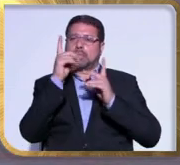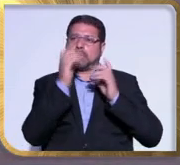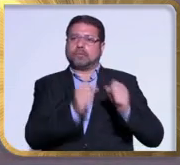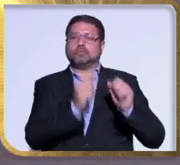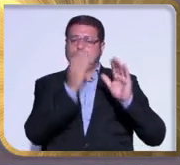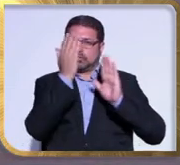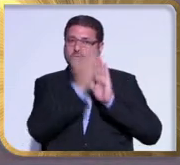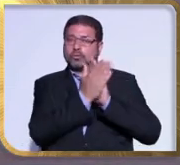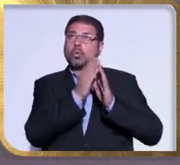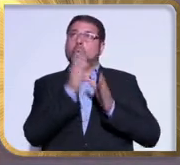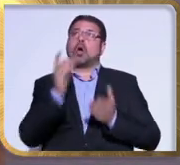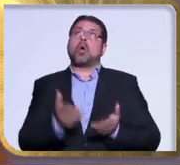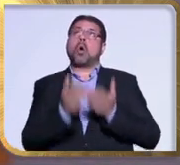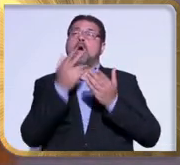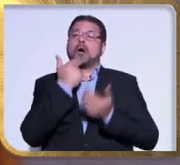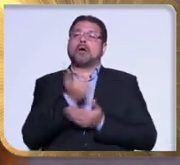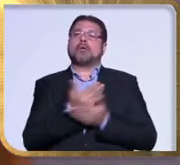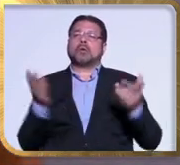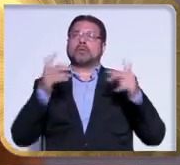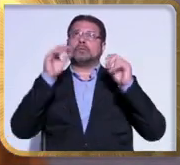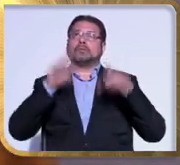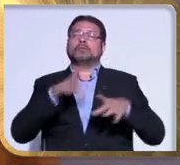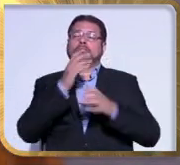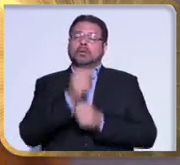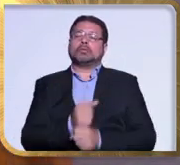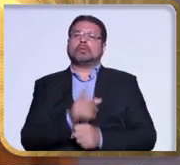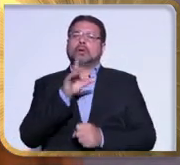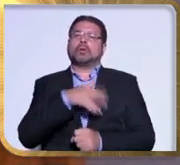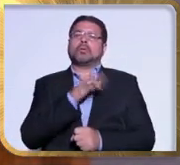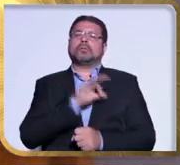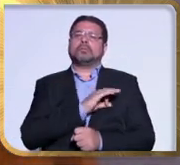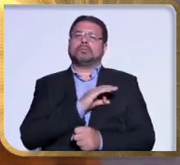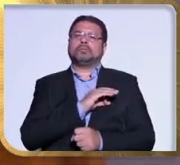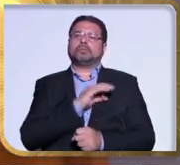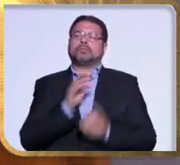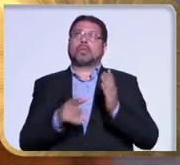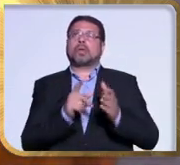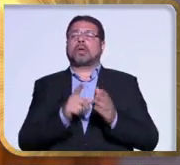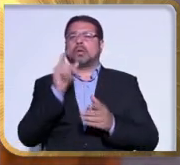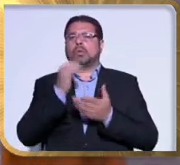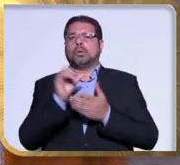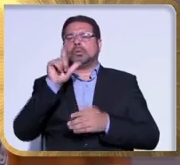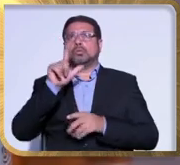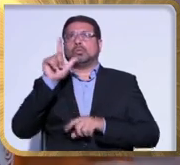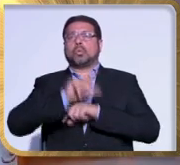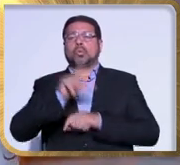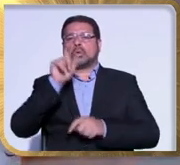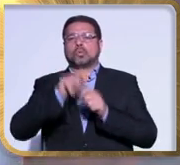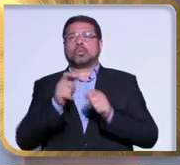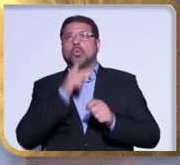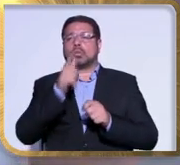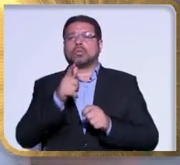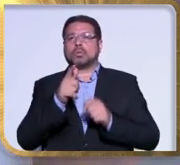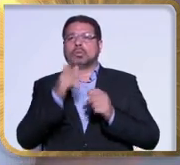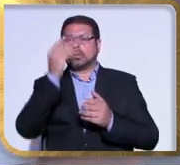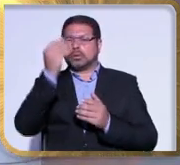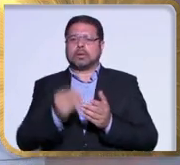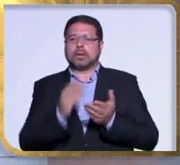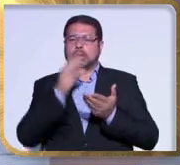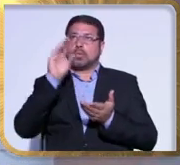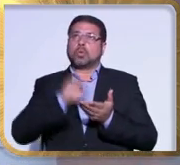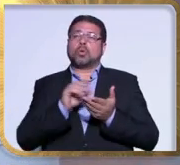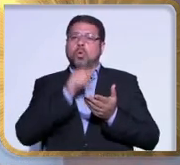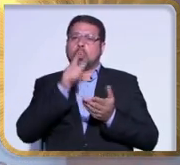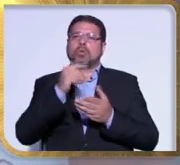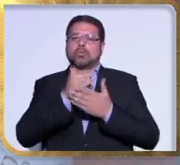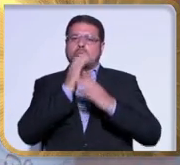محفوظ، فالله خير حافظا وهو أرحم الراحمين. إن وليي الله الذي نزل الكتاب وهو